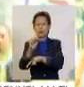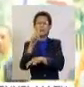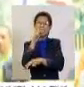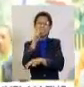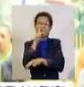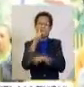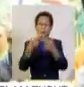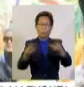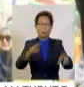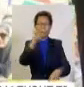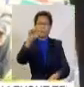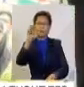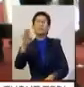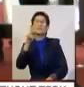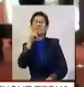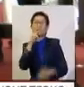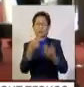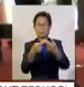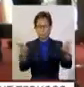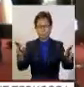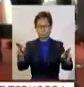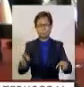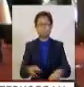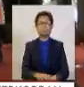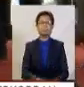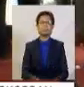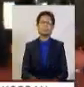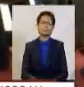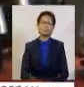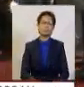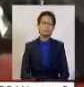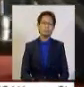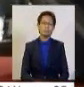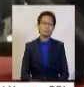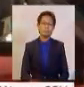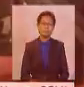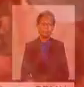disempurnakan Menteri Besar Kedah Datuk Seri Mukris Tun Dr. Mahathir.